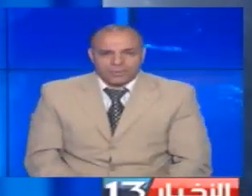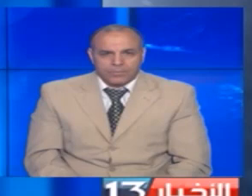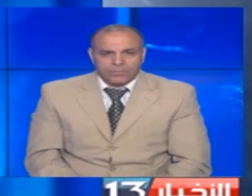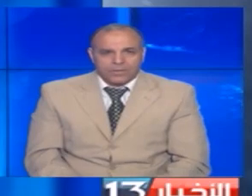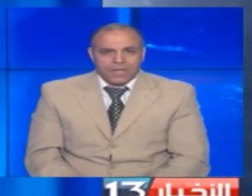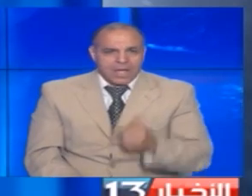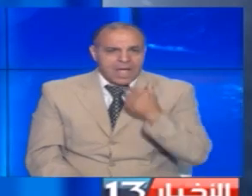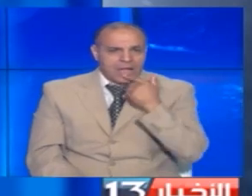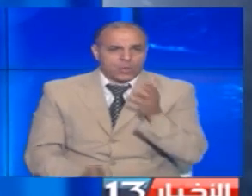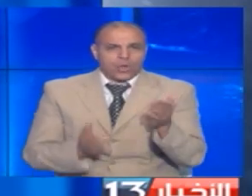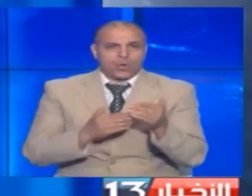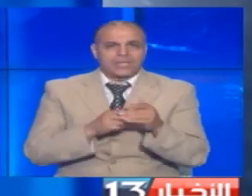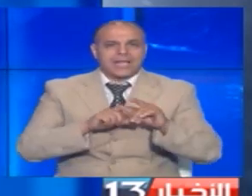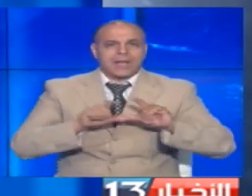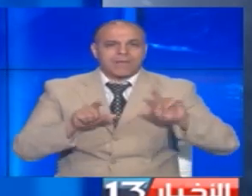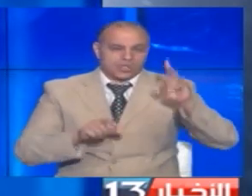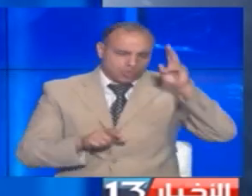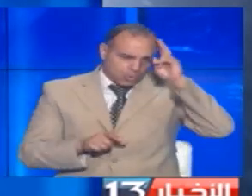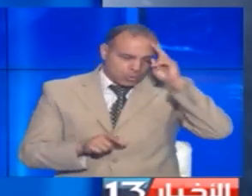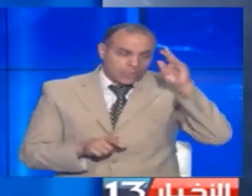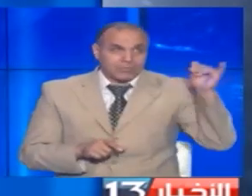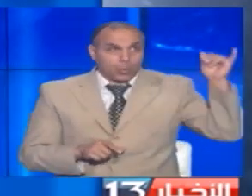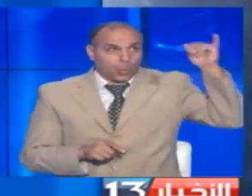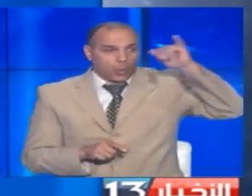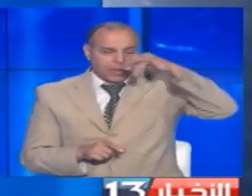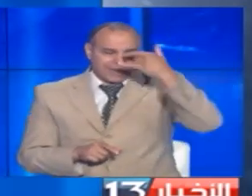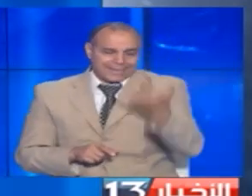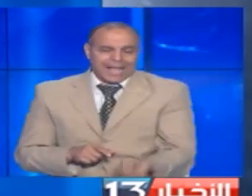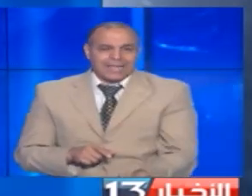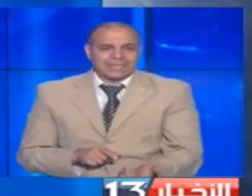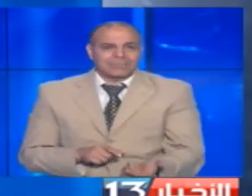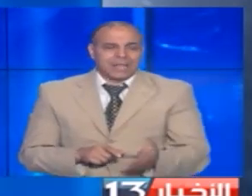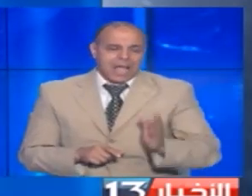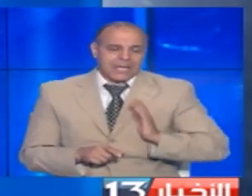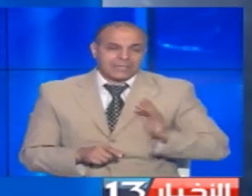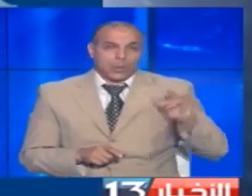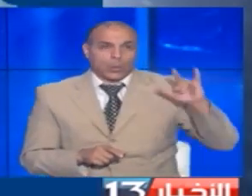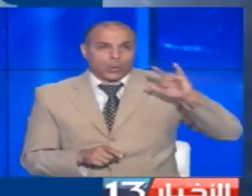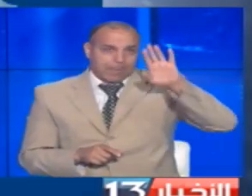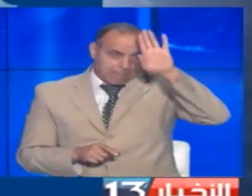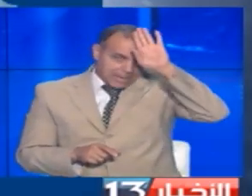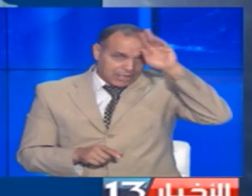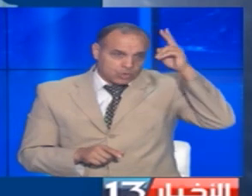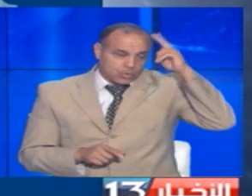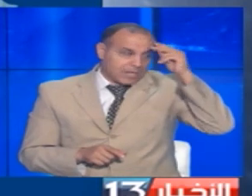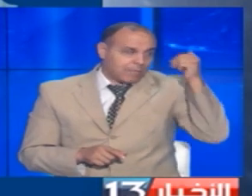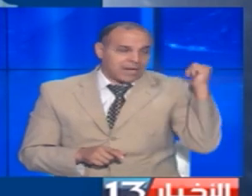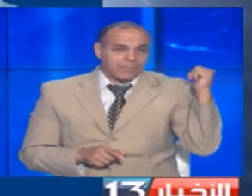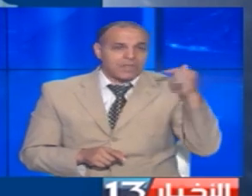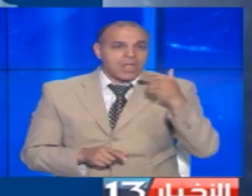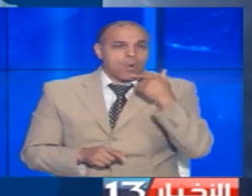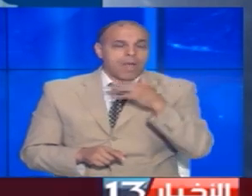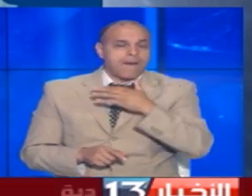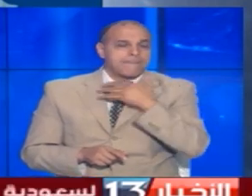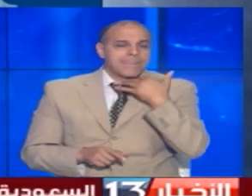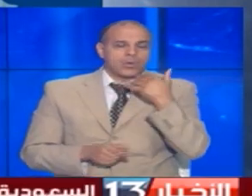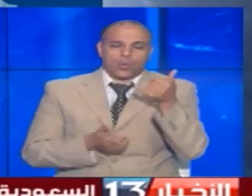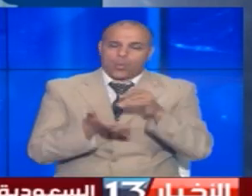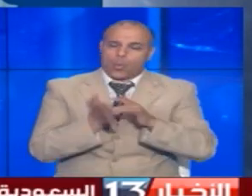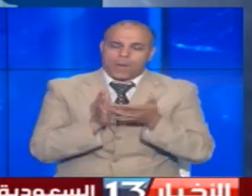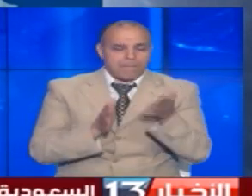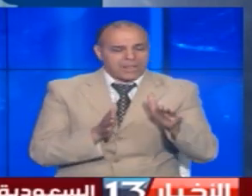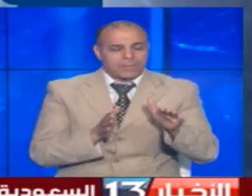اعلنت وكاله الانباء السعوديه سقوط طائره تابعه للقوات الجويه الملكيه السعوديه امس ومقتل افراد